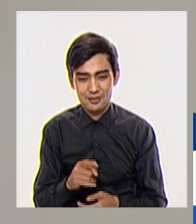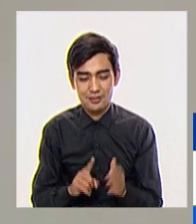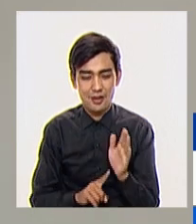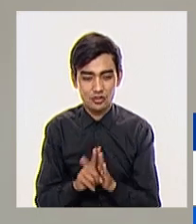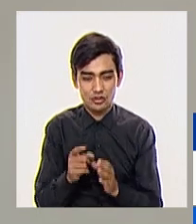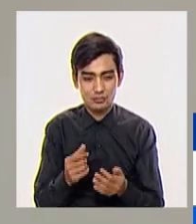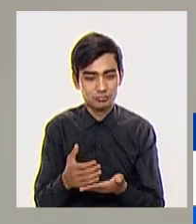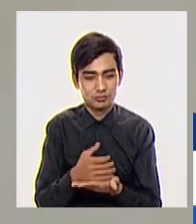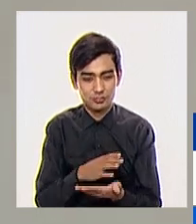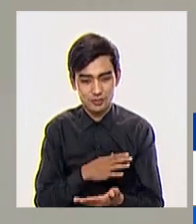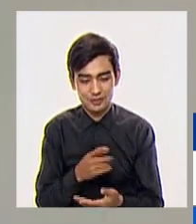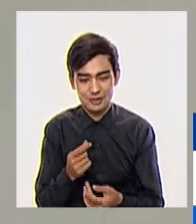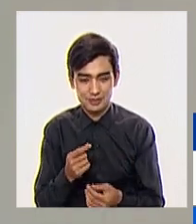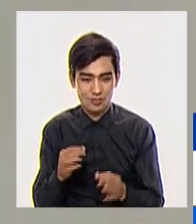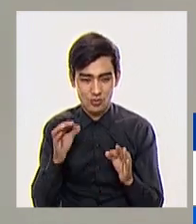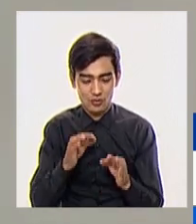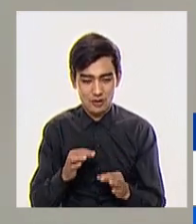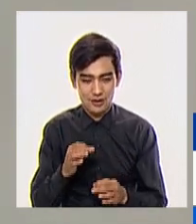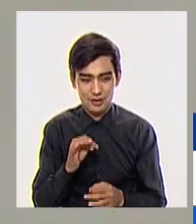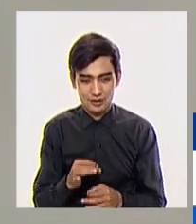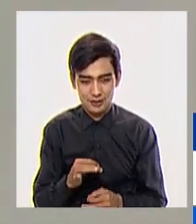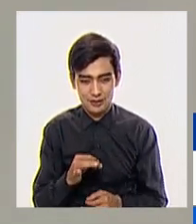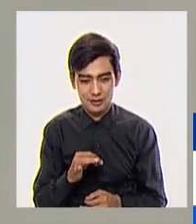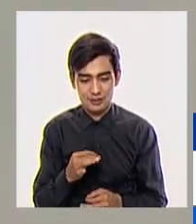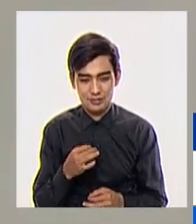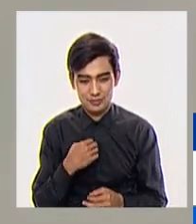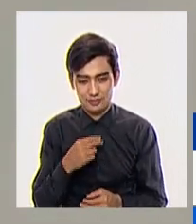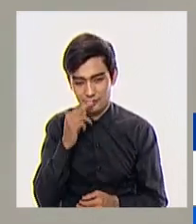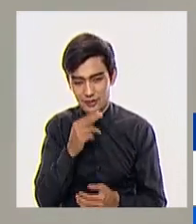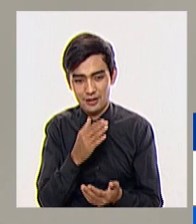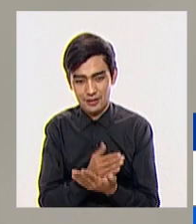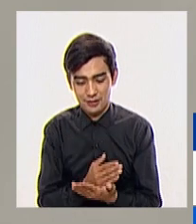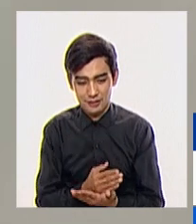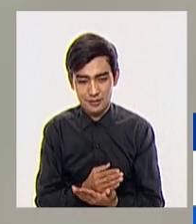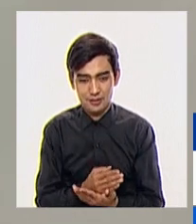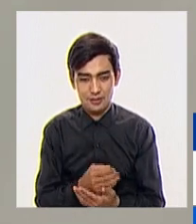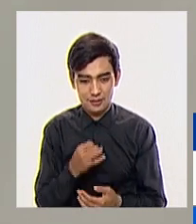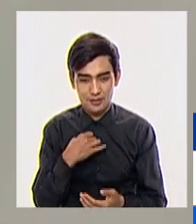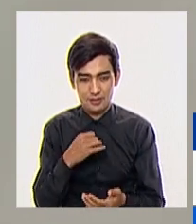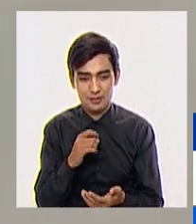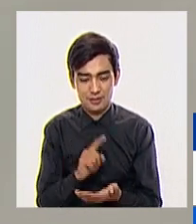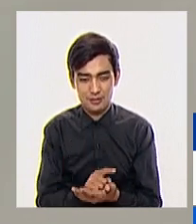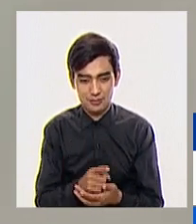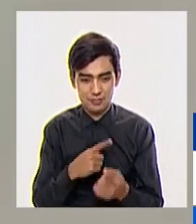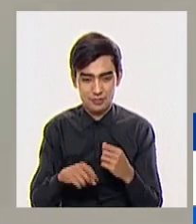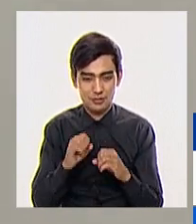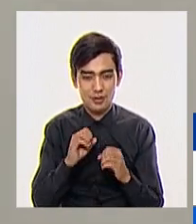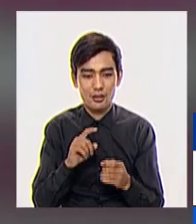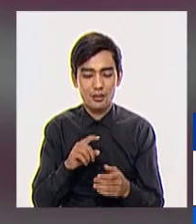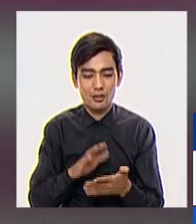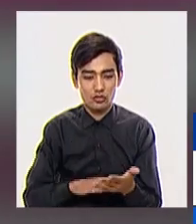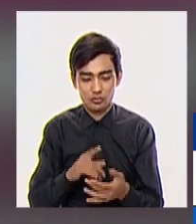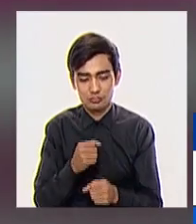начала сбор денежных средств. И признаю свою вину в этом и обязуюсь больше так не